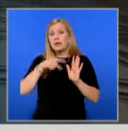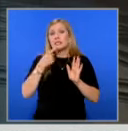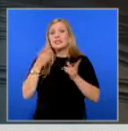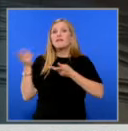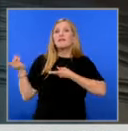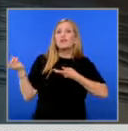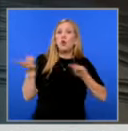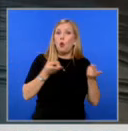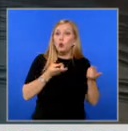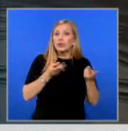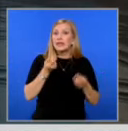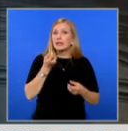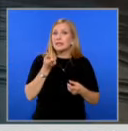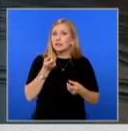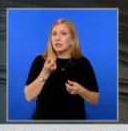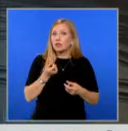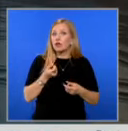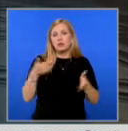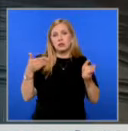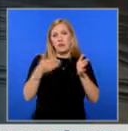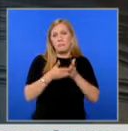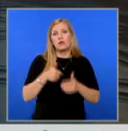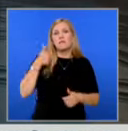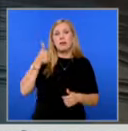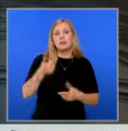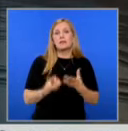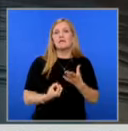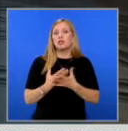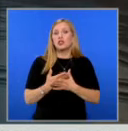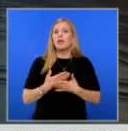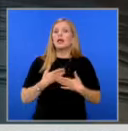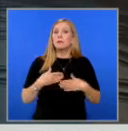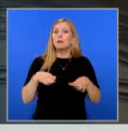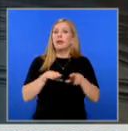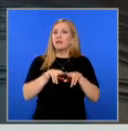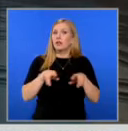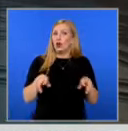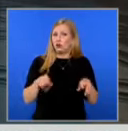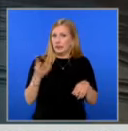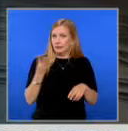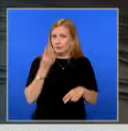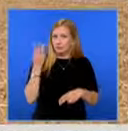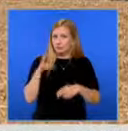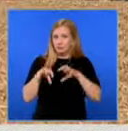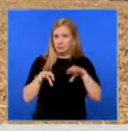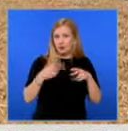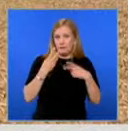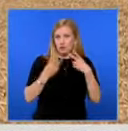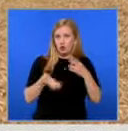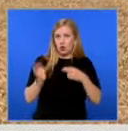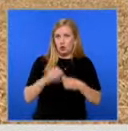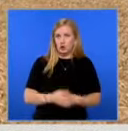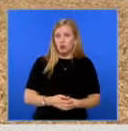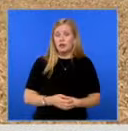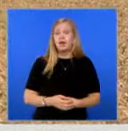украинско зърно възразиха от бсп за българия възраждане и има такъв народ повече от дебатите днес вижте